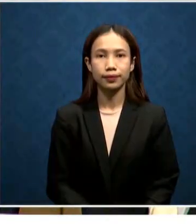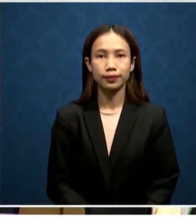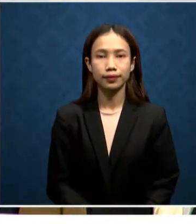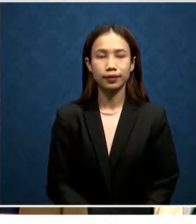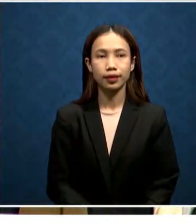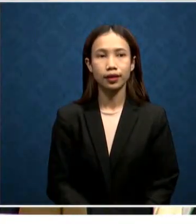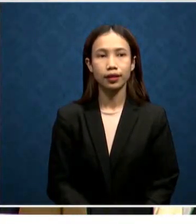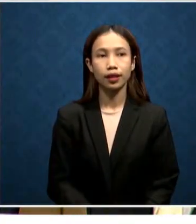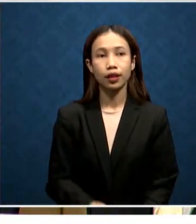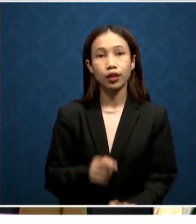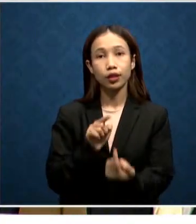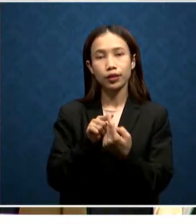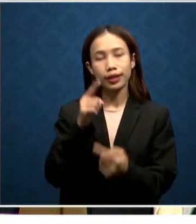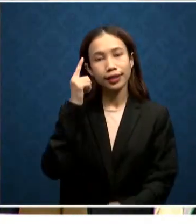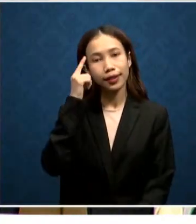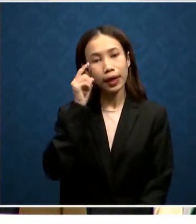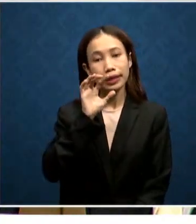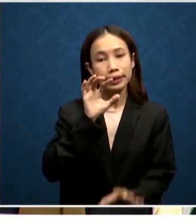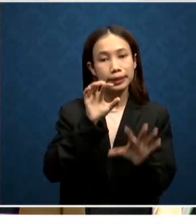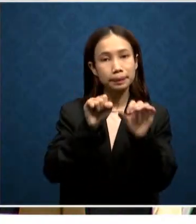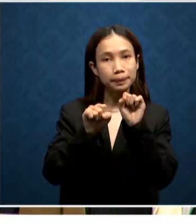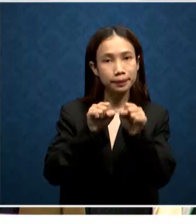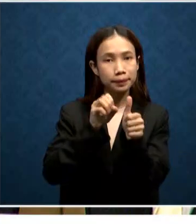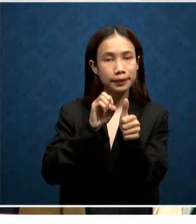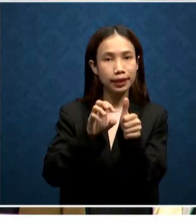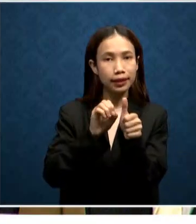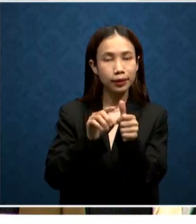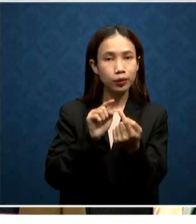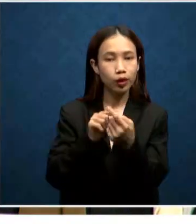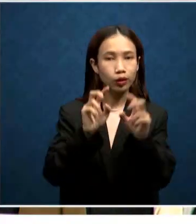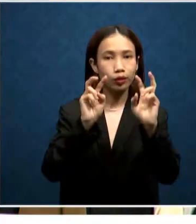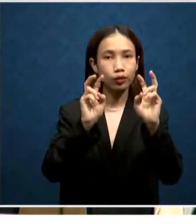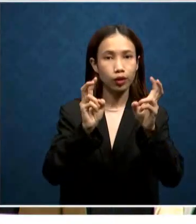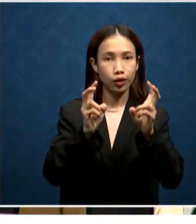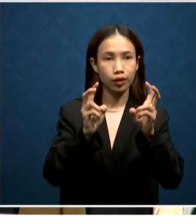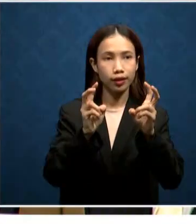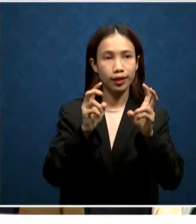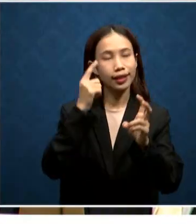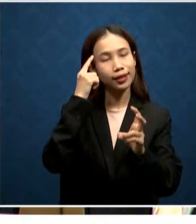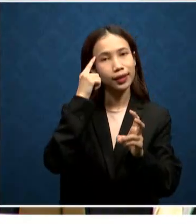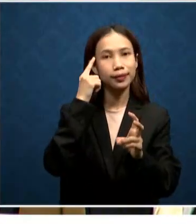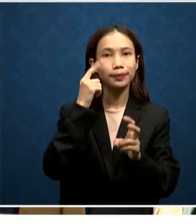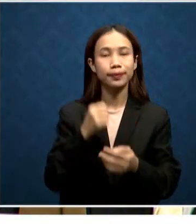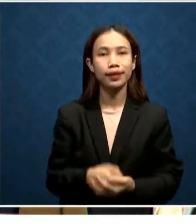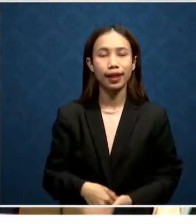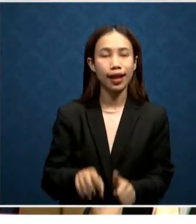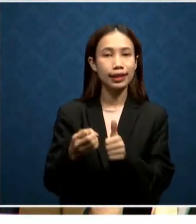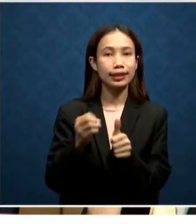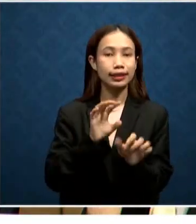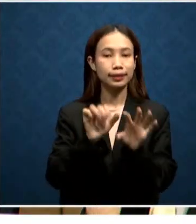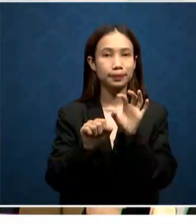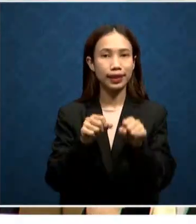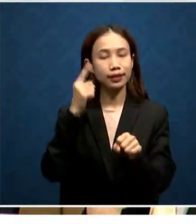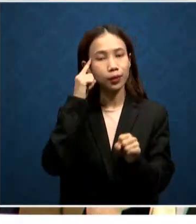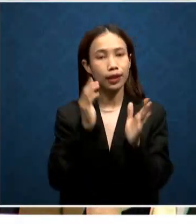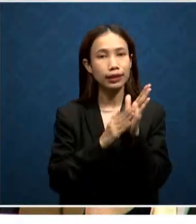สังเกตในแง่ที่อาจจะไม่ไม่ไม่ไม่เอ่ออะไรเอาเป็นว่าเอ่อมีข้อสังเกตที่อาจจะไม่